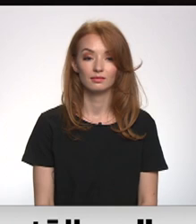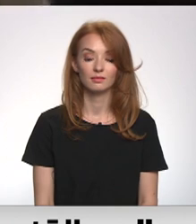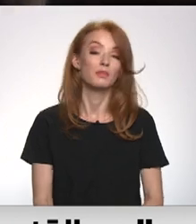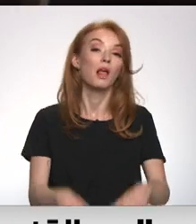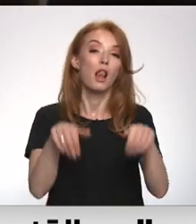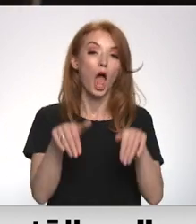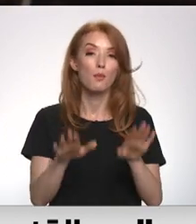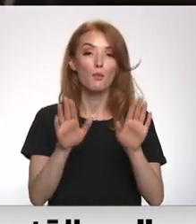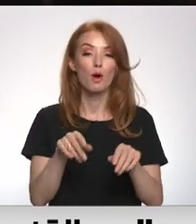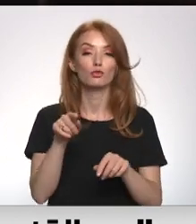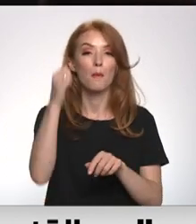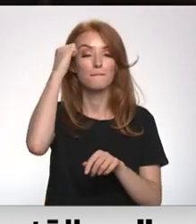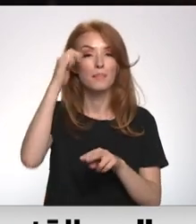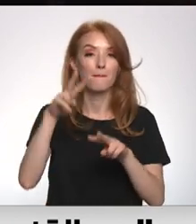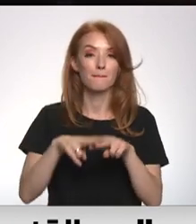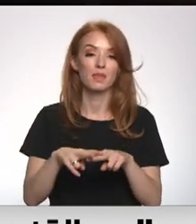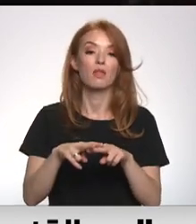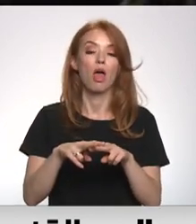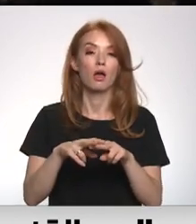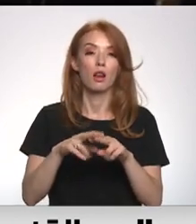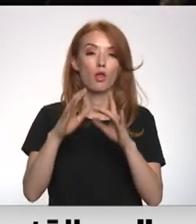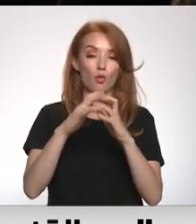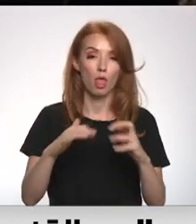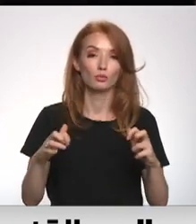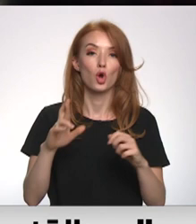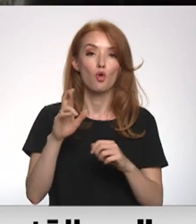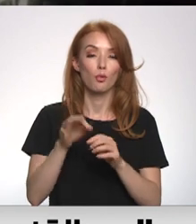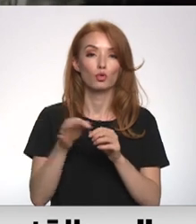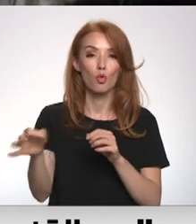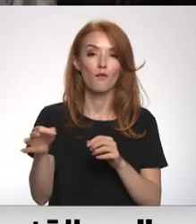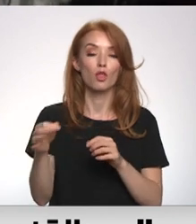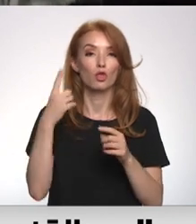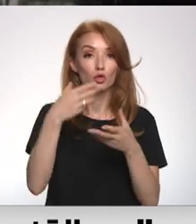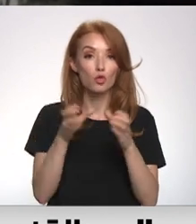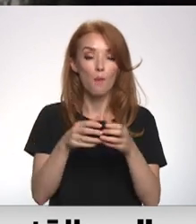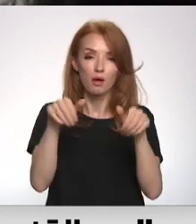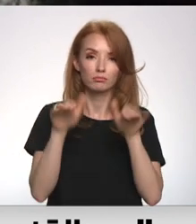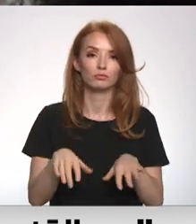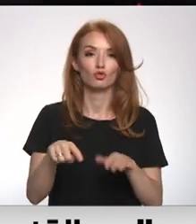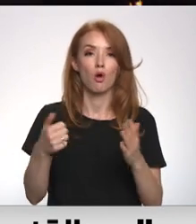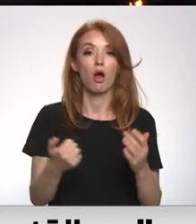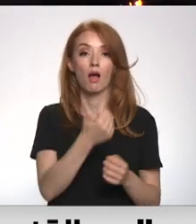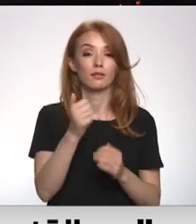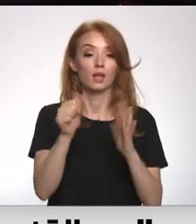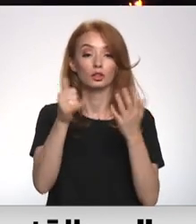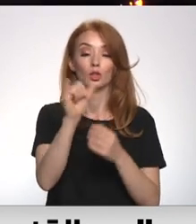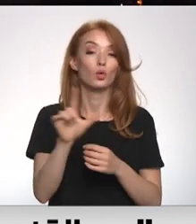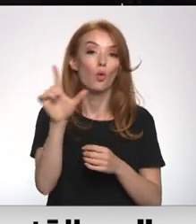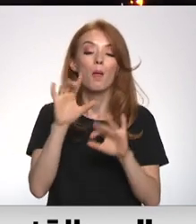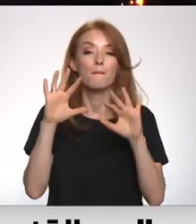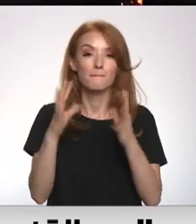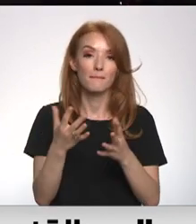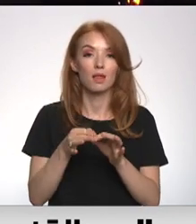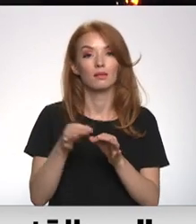Lēmumu par padomu laiku pieminekļu un piemiņas zīmi demontāžu Ropažu novada doma pieņēma šā gada 6. Jūlijā, bet kā RTV norāda